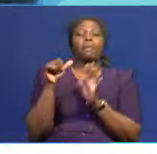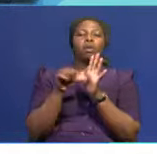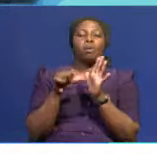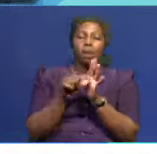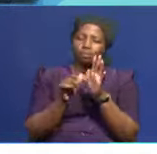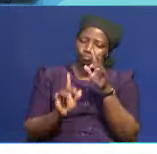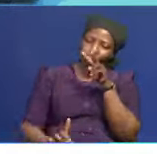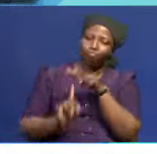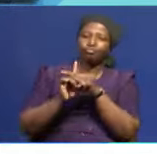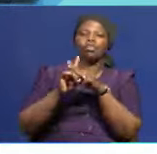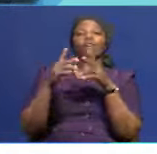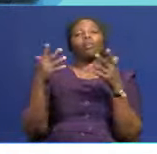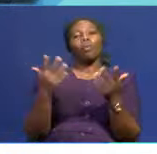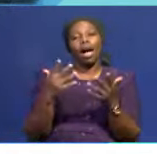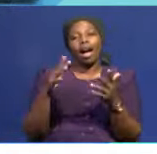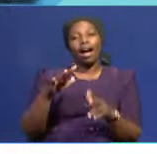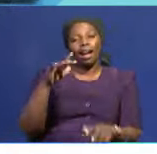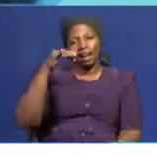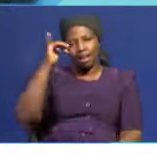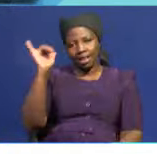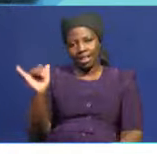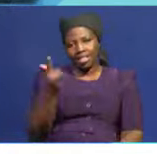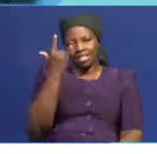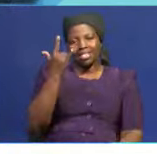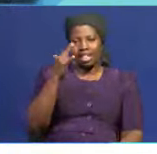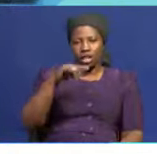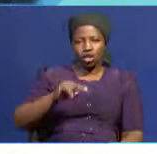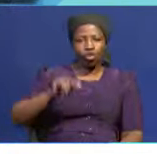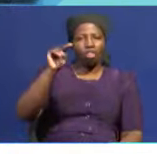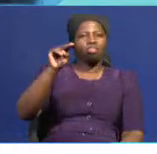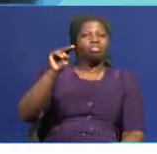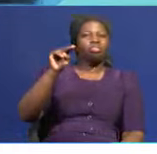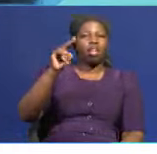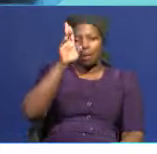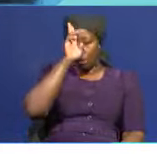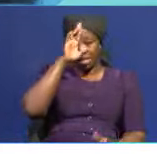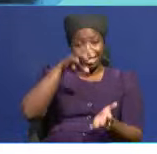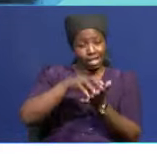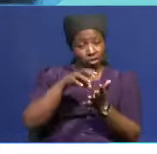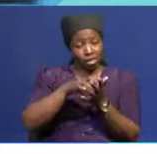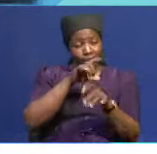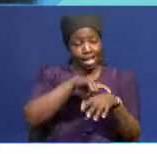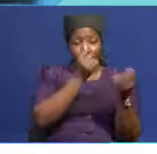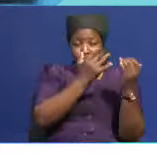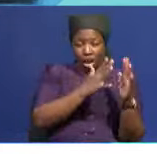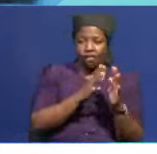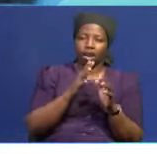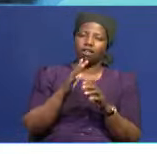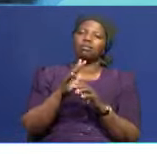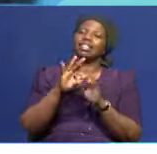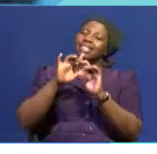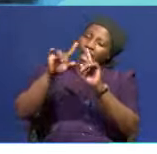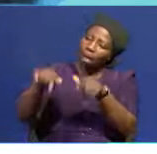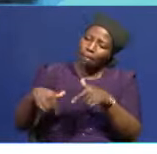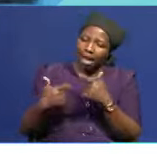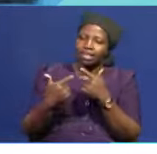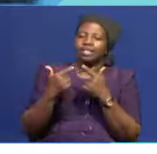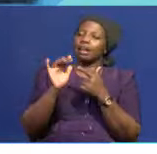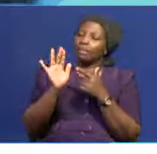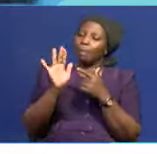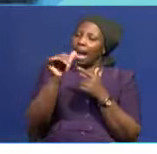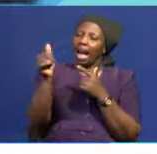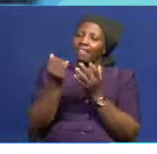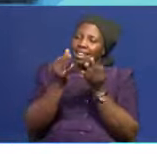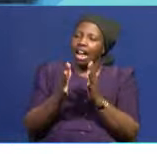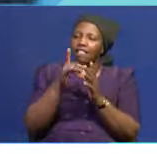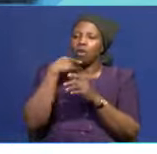Eastleigh Kaskazini ama Eastleigh North kushinikiza kuachiliwa huru kwa wenzao waliokamatwa. Madereva hao sasa